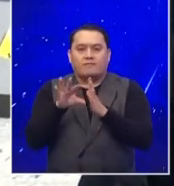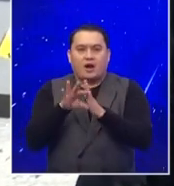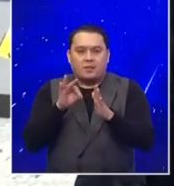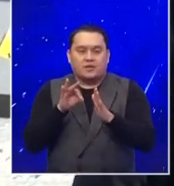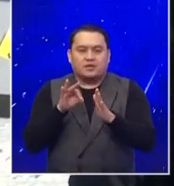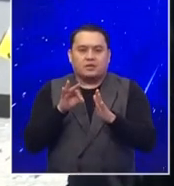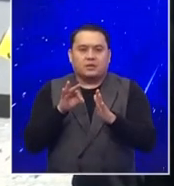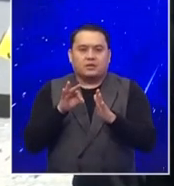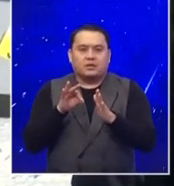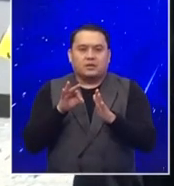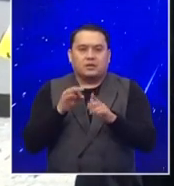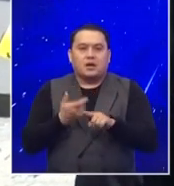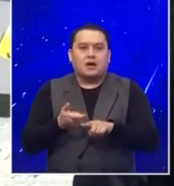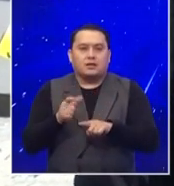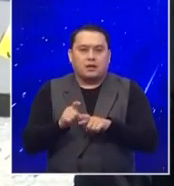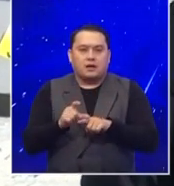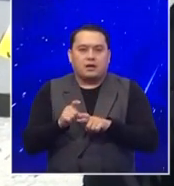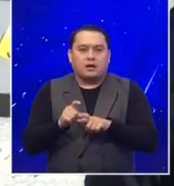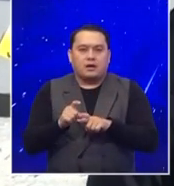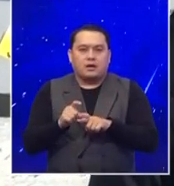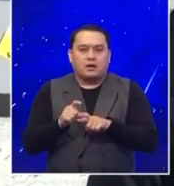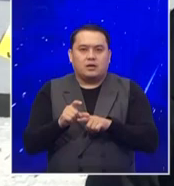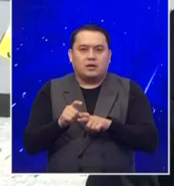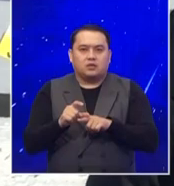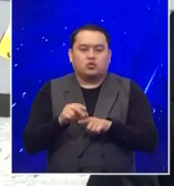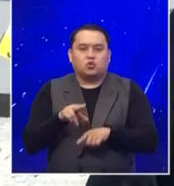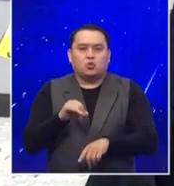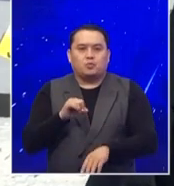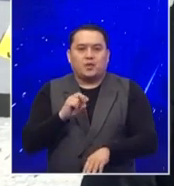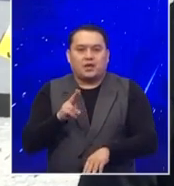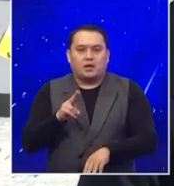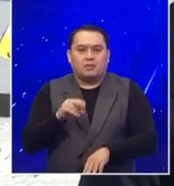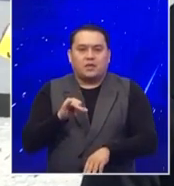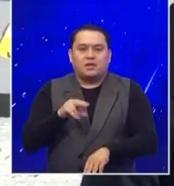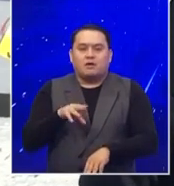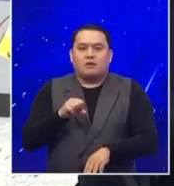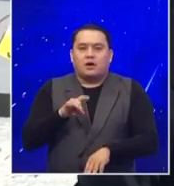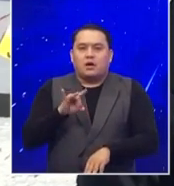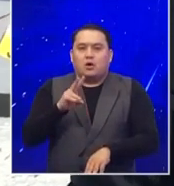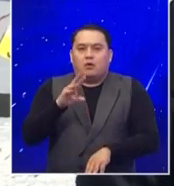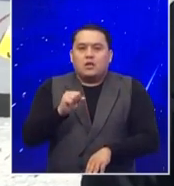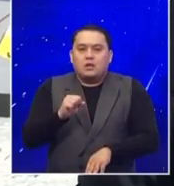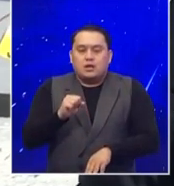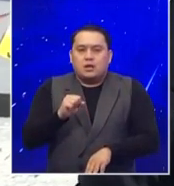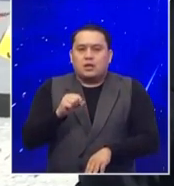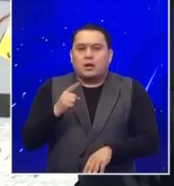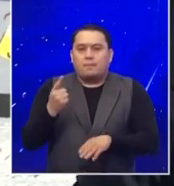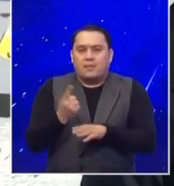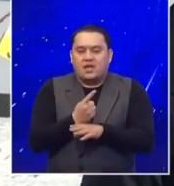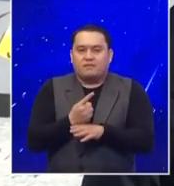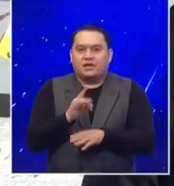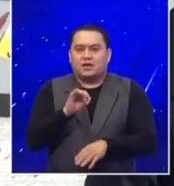мира. Это Генева, Чупик и Пивоварова. Они уже не первый